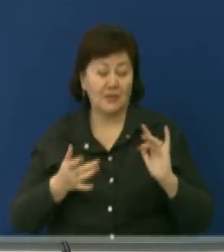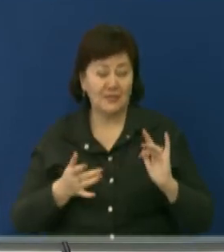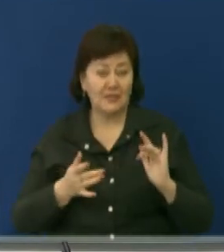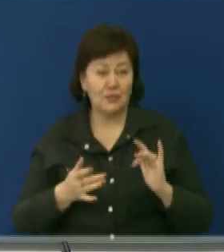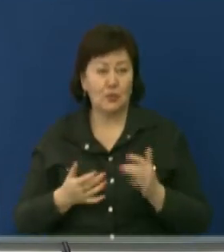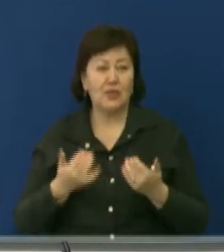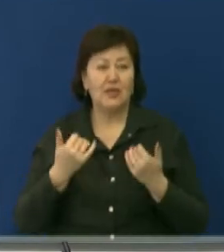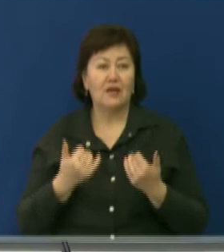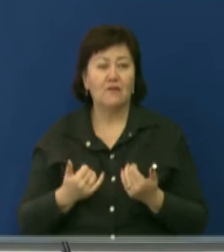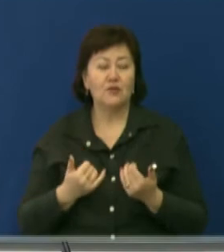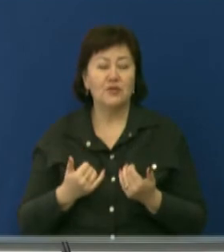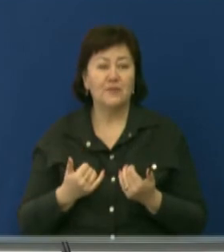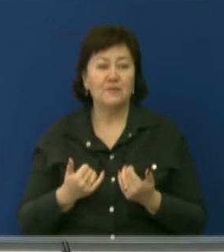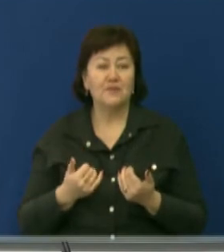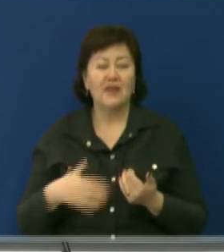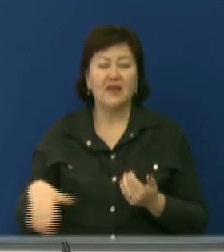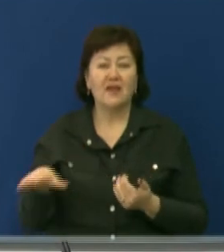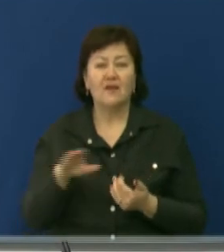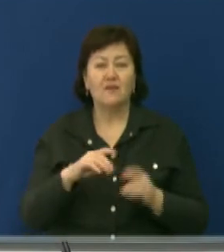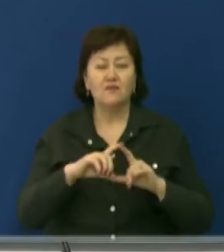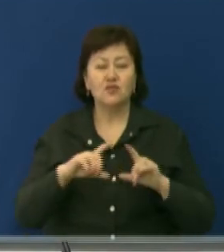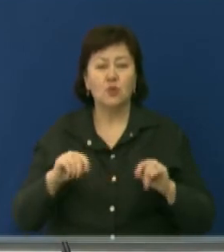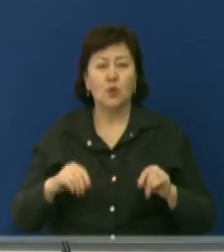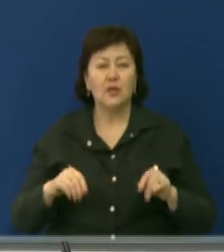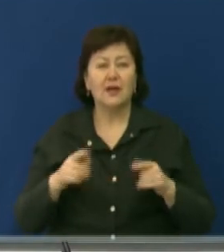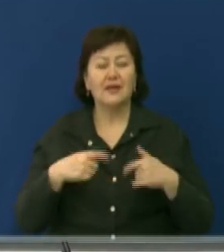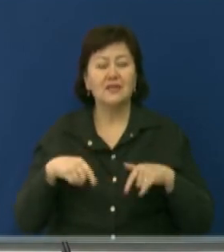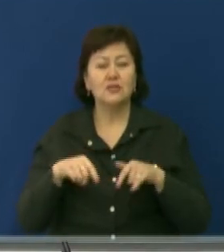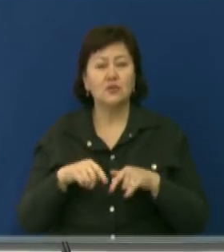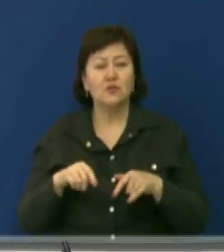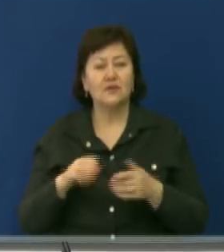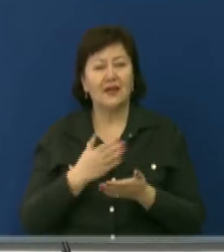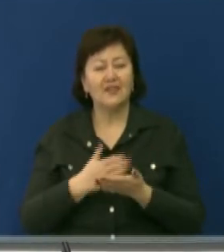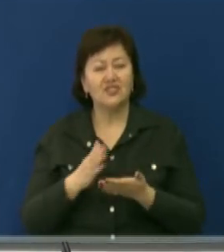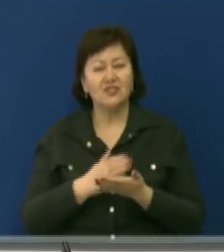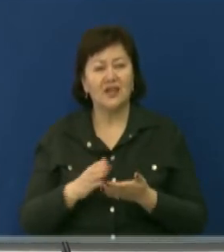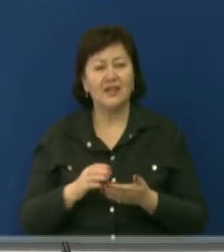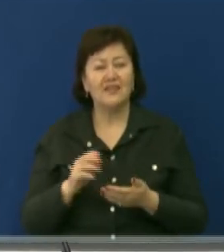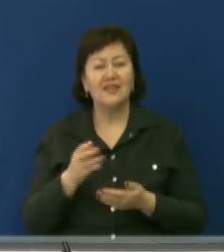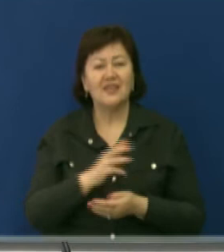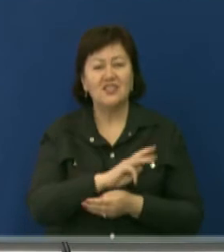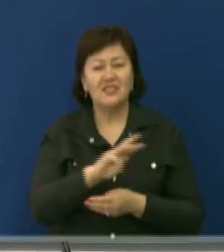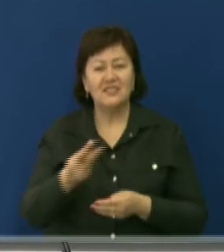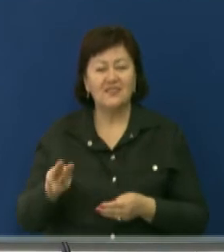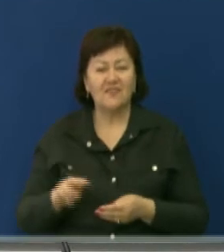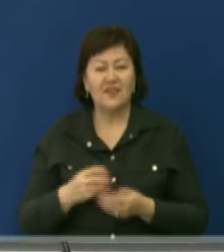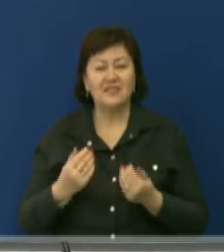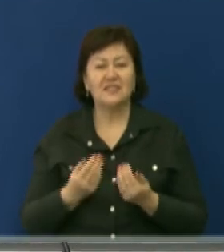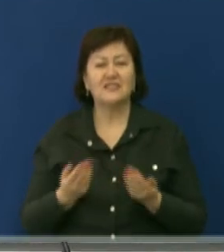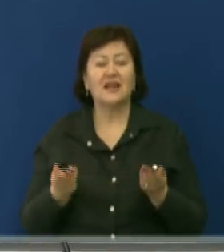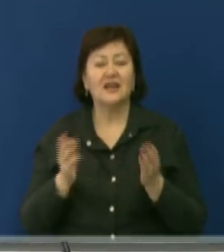анықталған мектептерде барлық дезинфекциялық шаралар жүргізілді. Қашықтан оқыту форматына көшу арқылы мектептер карантинге